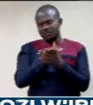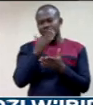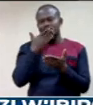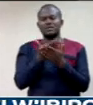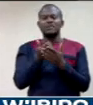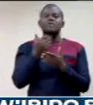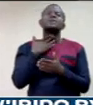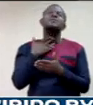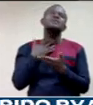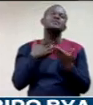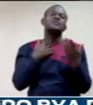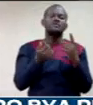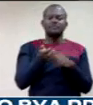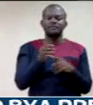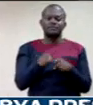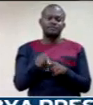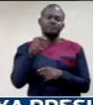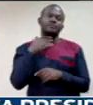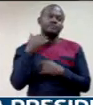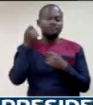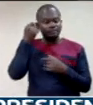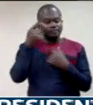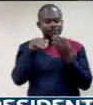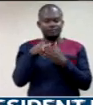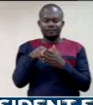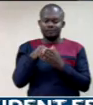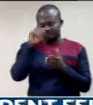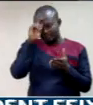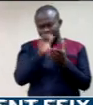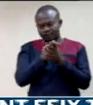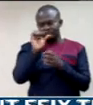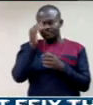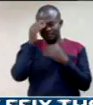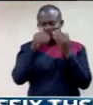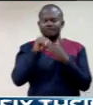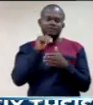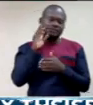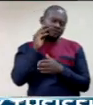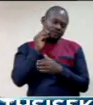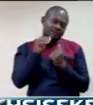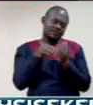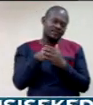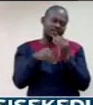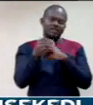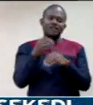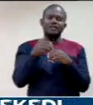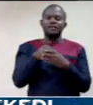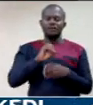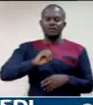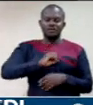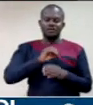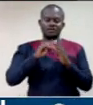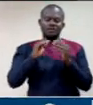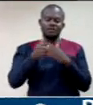ibyo bashaka bibagera nk'uko babishaka. Urumva nyine icyizere kiba ari gikeya kuko batabimenyereye. Ni ukuza ugacuruza, ubu nyiramazu